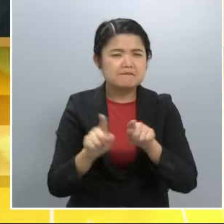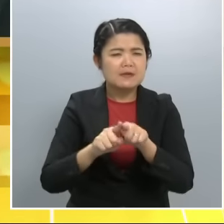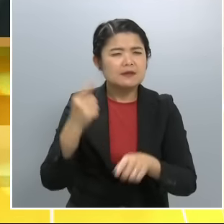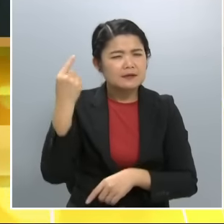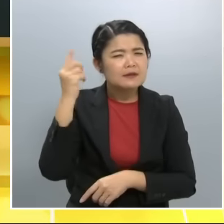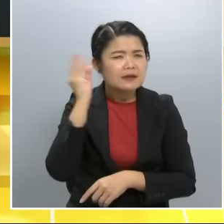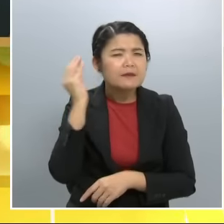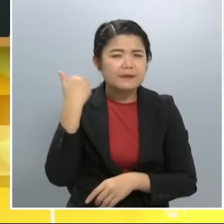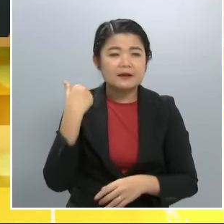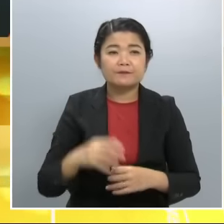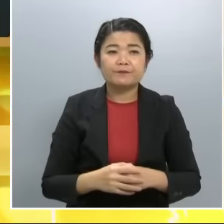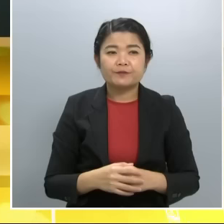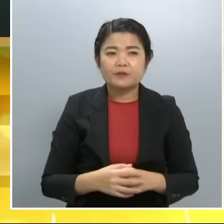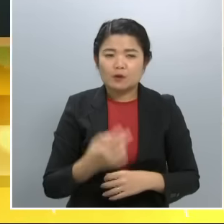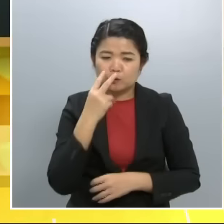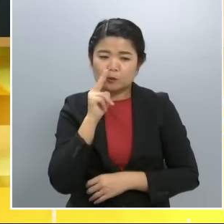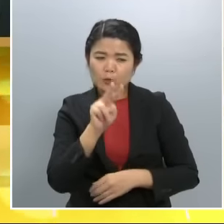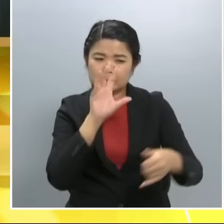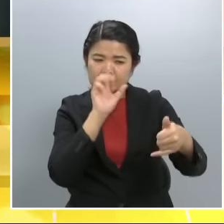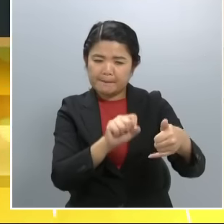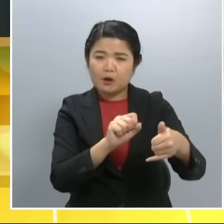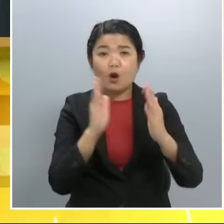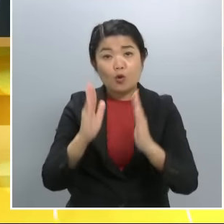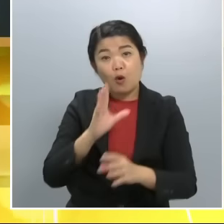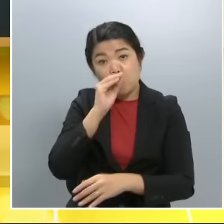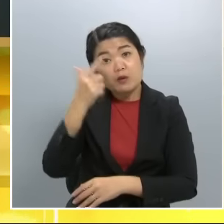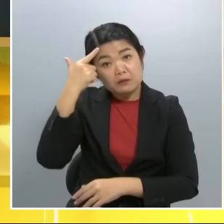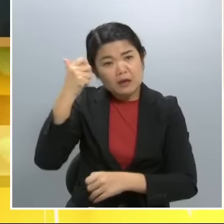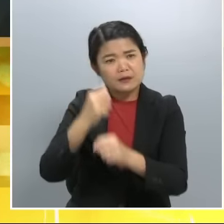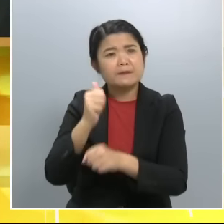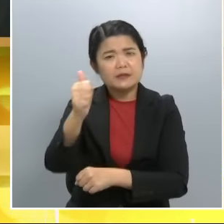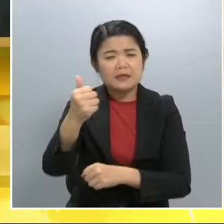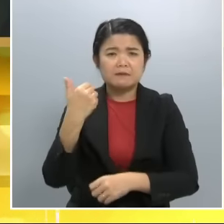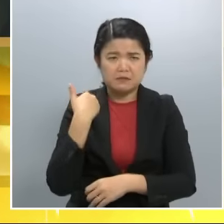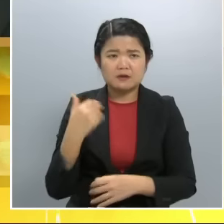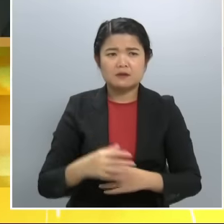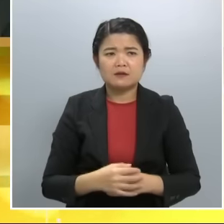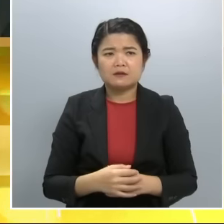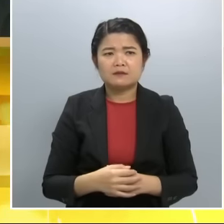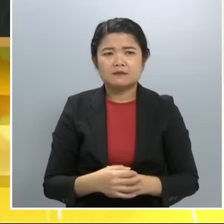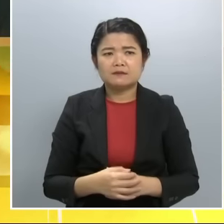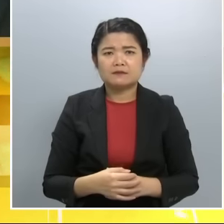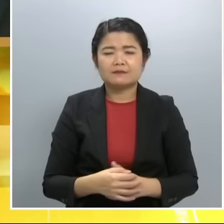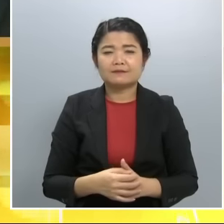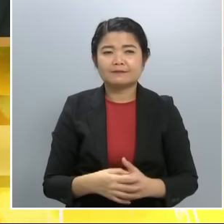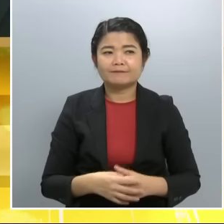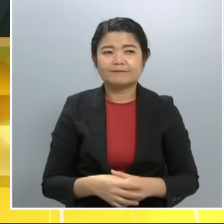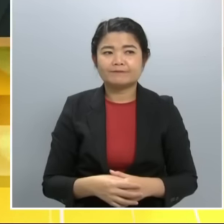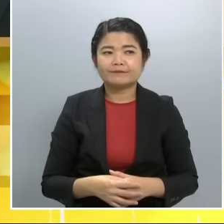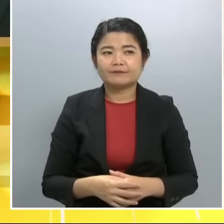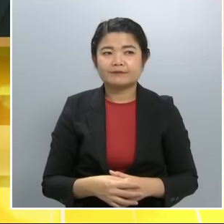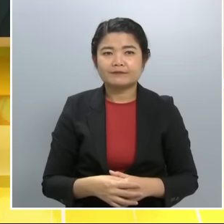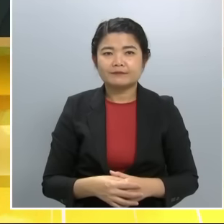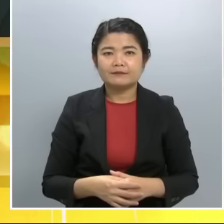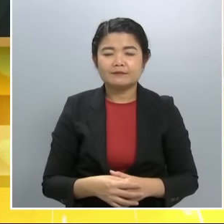าเท่าที่ผมดูนะคนพูดเก่งก็ทำงานดีท่านจุรินทร์ก็ทำงานดี นี่ท่านผู้ช